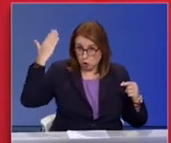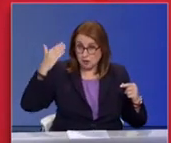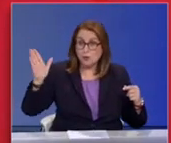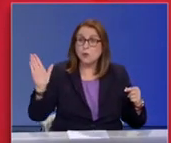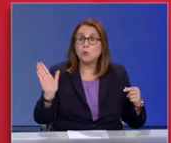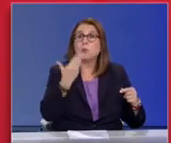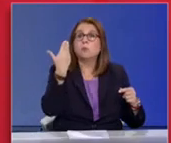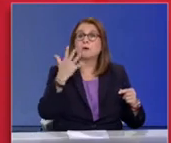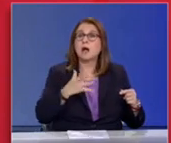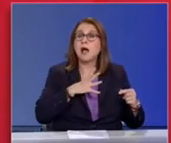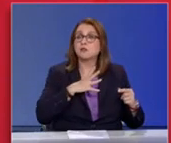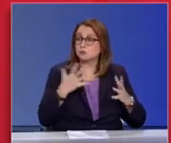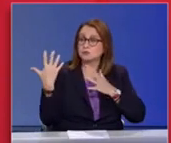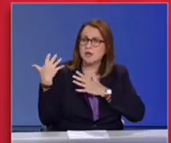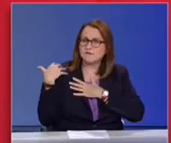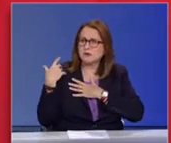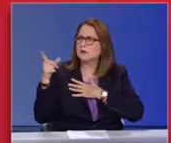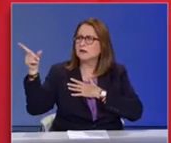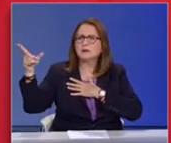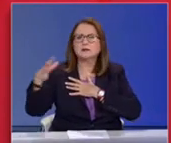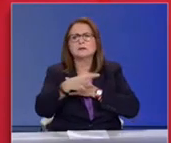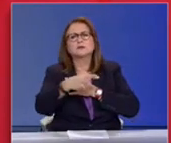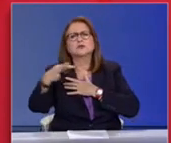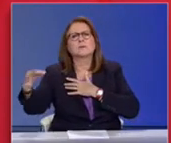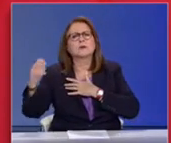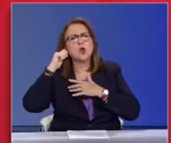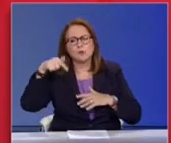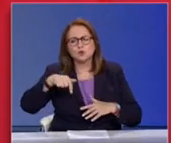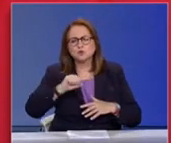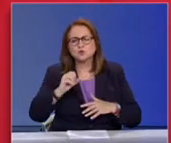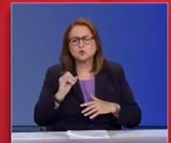προϊστάμενο στο Υπουργείο Προστασίας του Πολίτη, ο κ. Τσουβάλας,